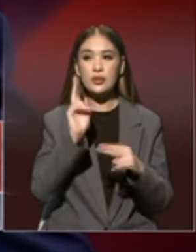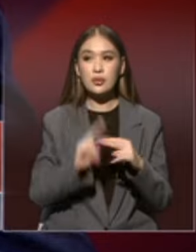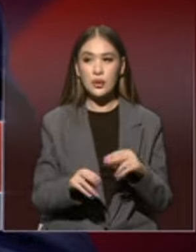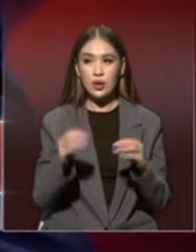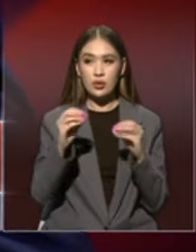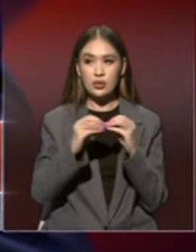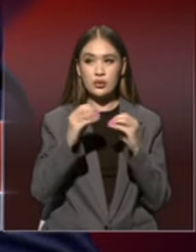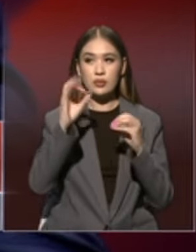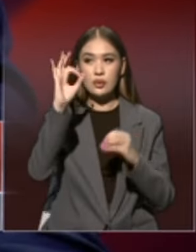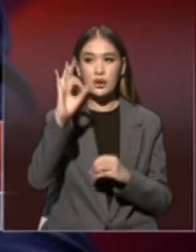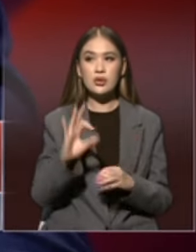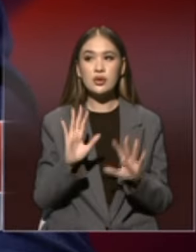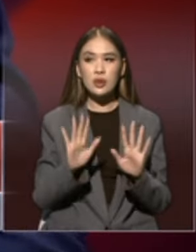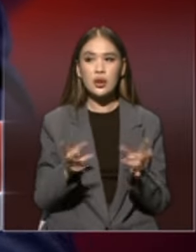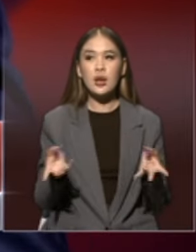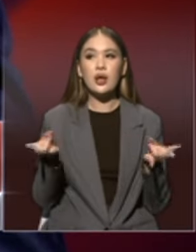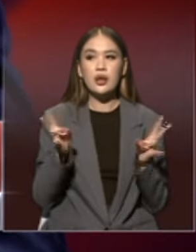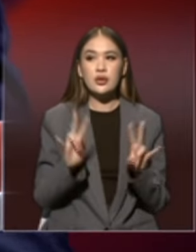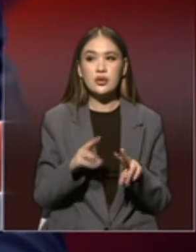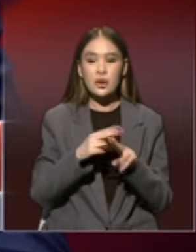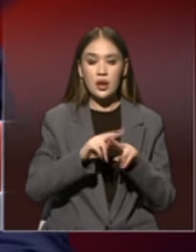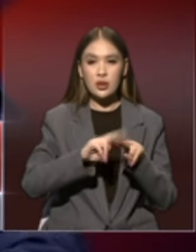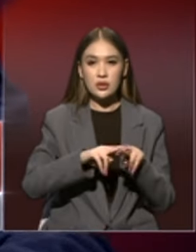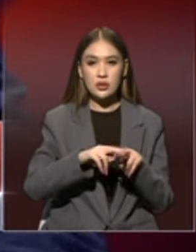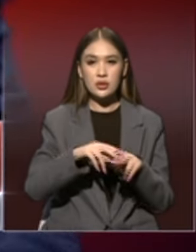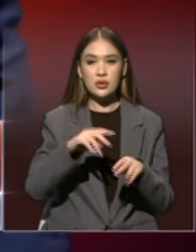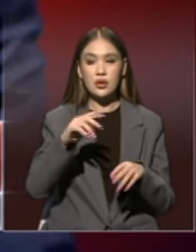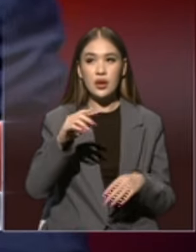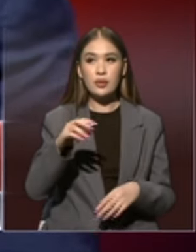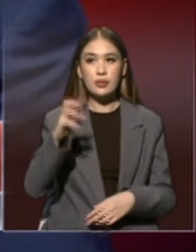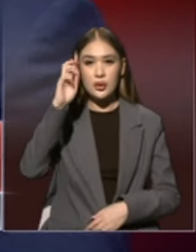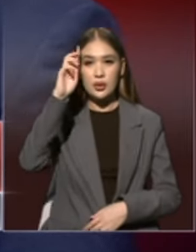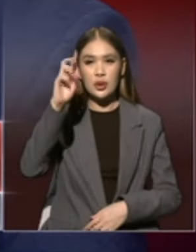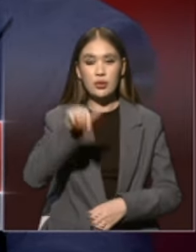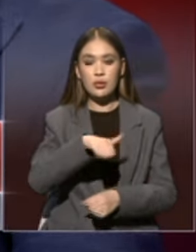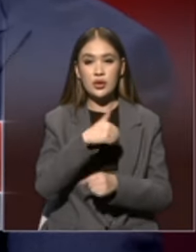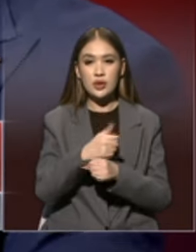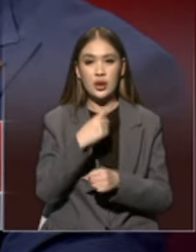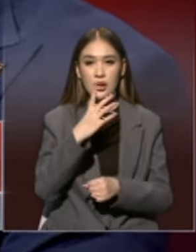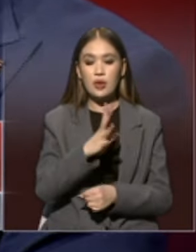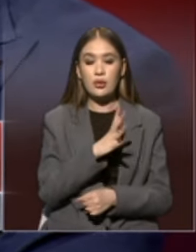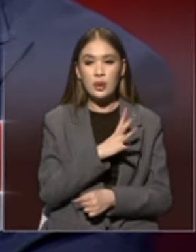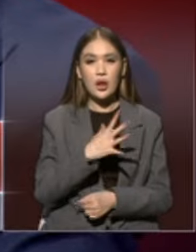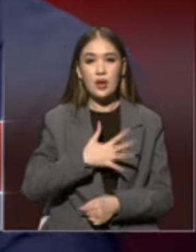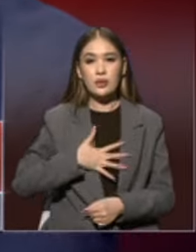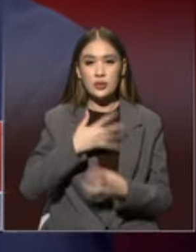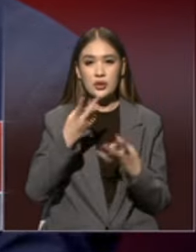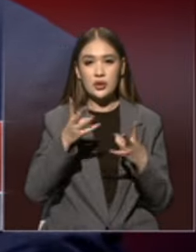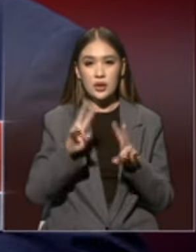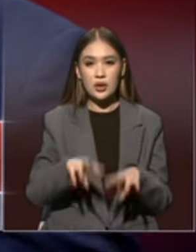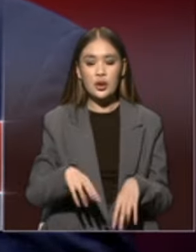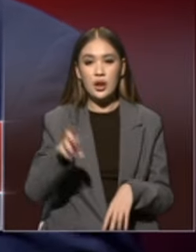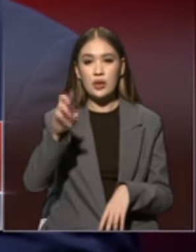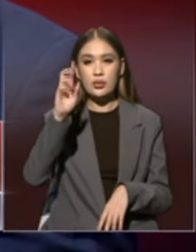10% қалып отыр, сондықтан үмітімізді үзбейік. Мемлекет басшысы айтты ғой, алаңдамаңыздар. Ешкім үкіметтің қамқорынсыз, жалпы мемлекеттің қамқорынсыз қалмайды деп, иә?